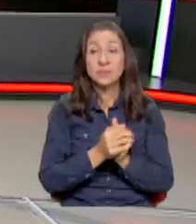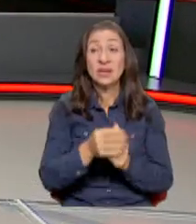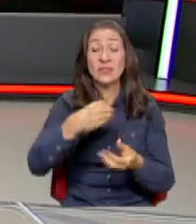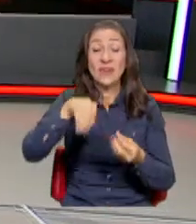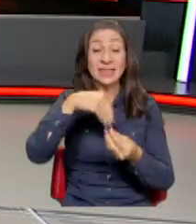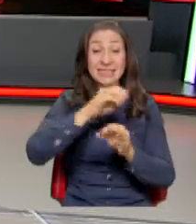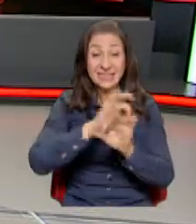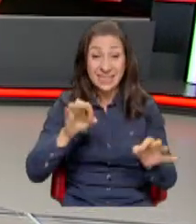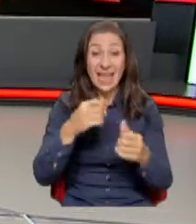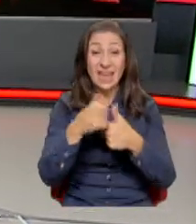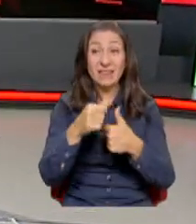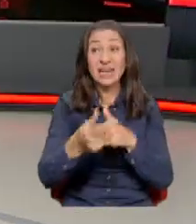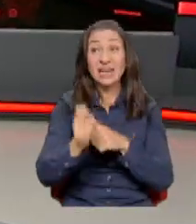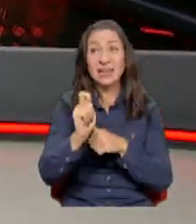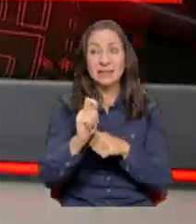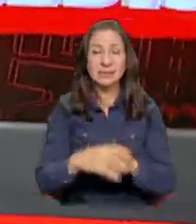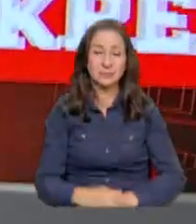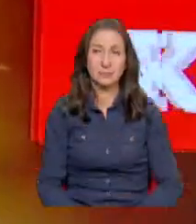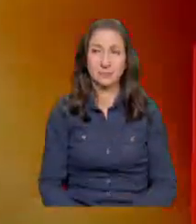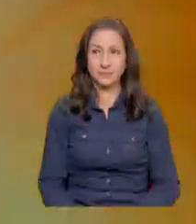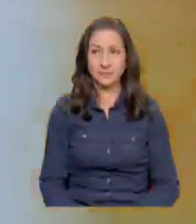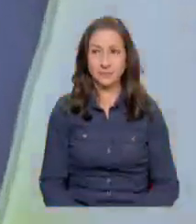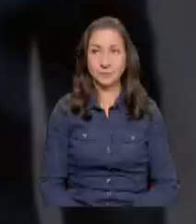faizsiz evlilik kredisi